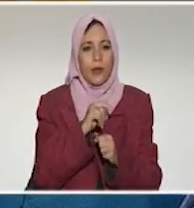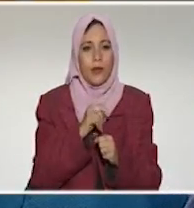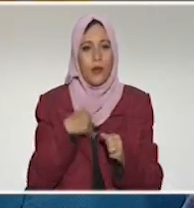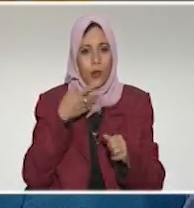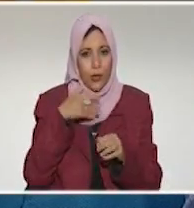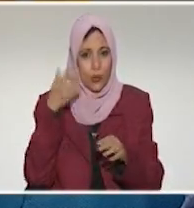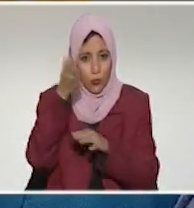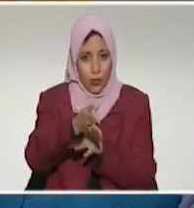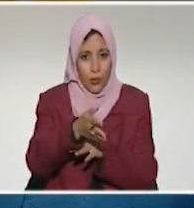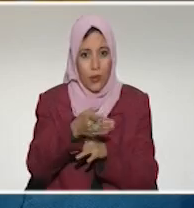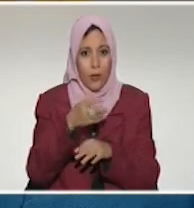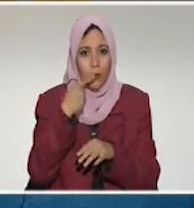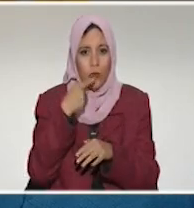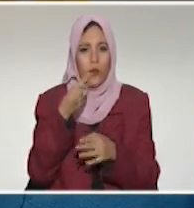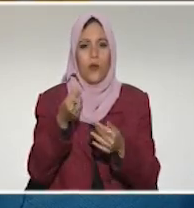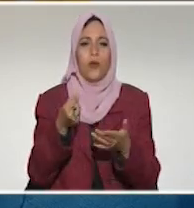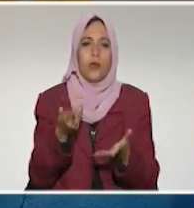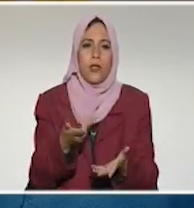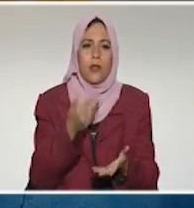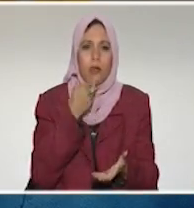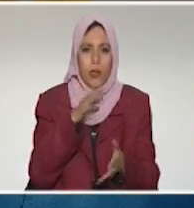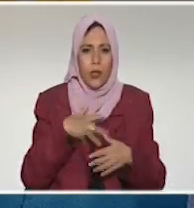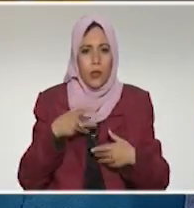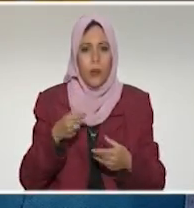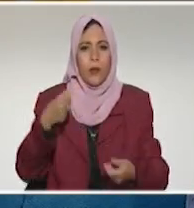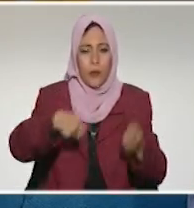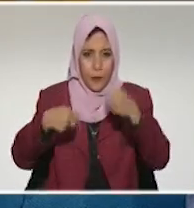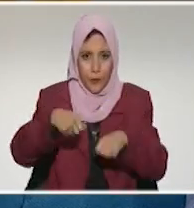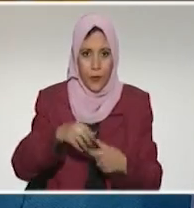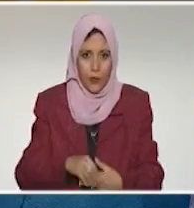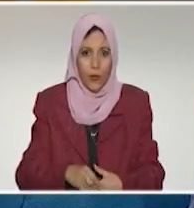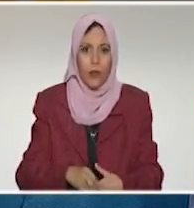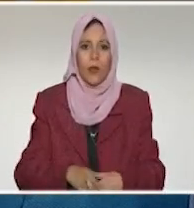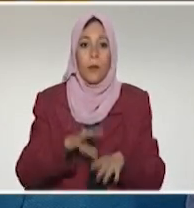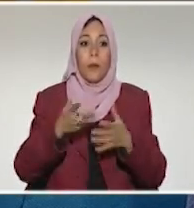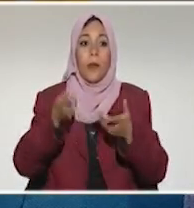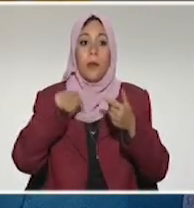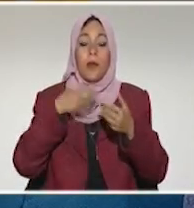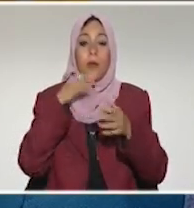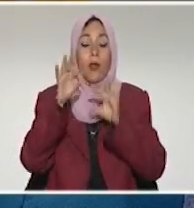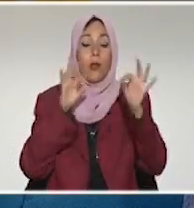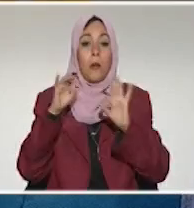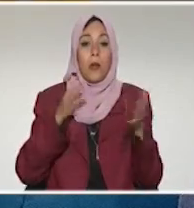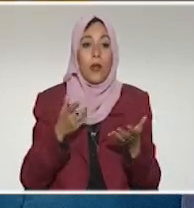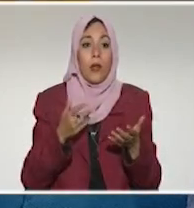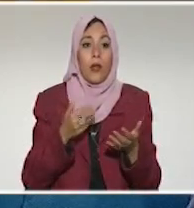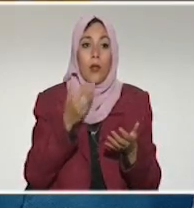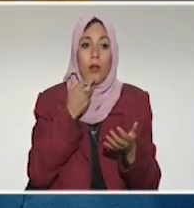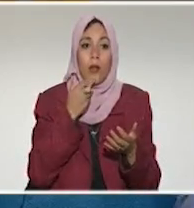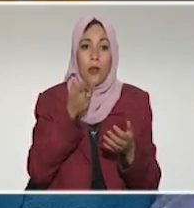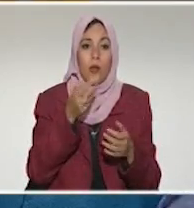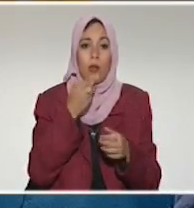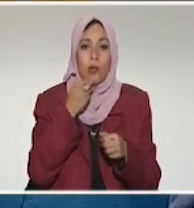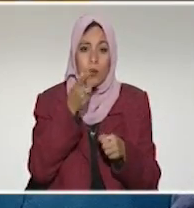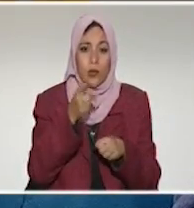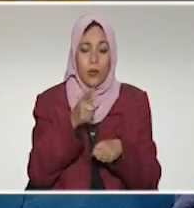فرحت بقول له الفلوس كذا للمدير الانتاج يعني. قلت له هو مين اللي مختارني؟ قال لي استاذ